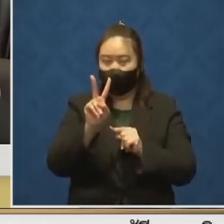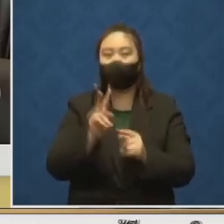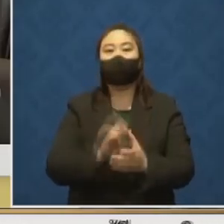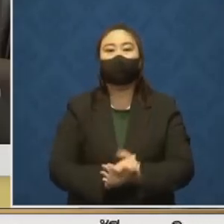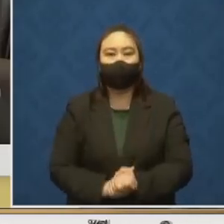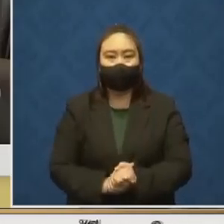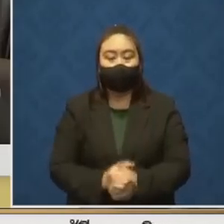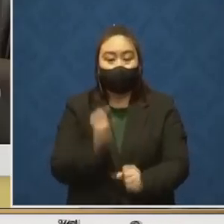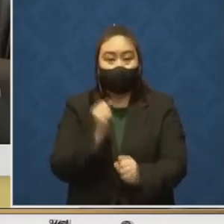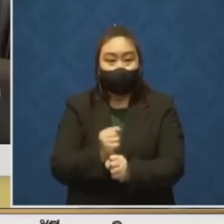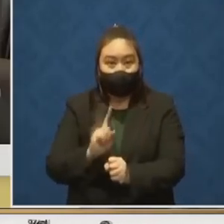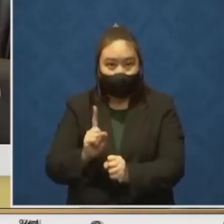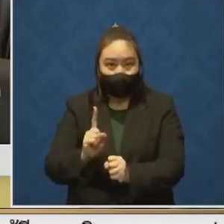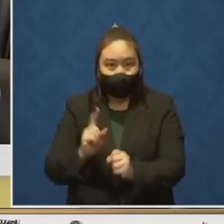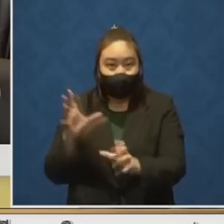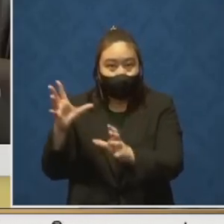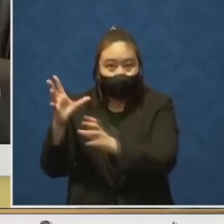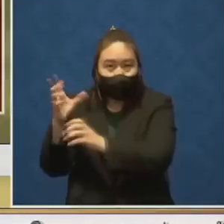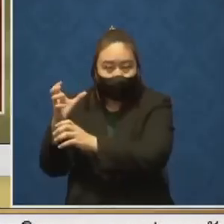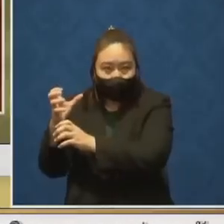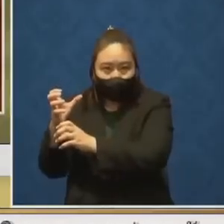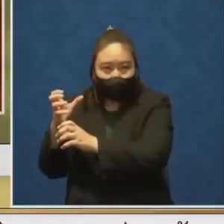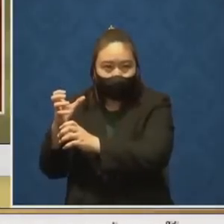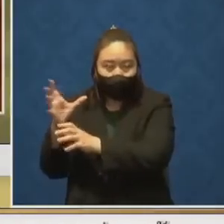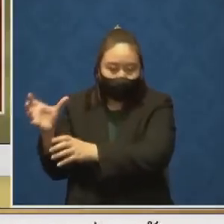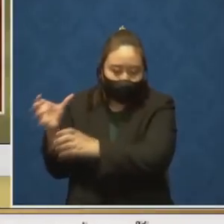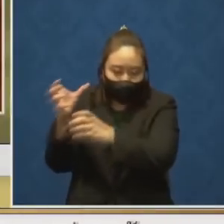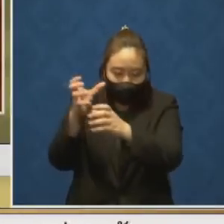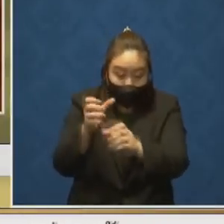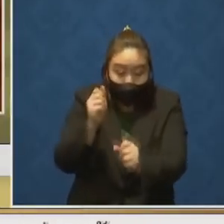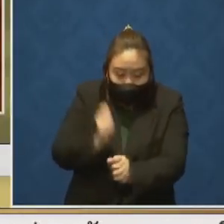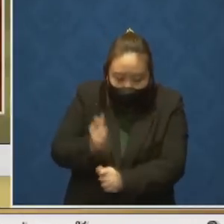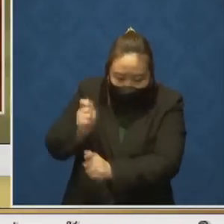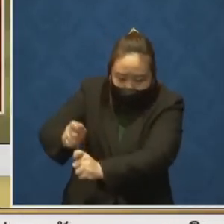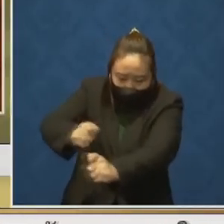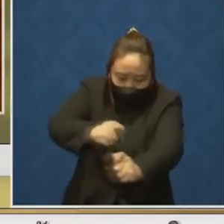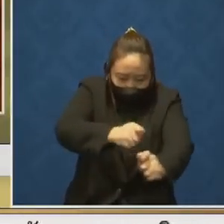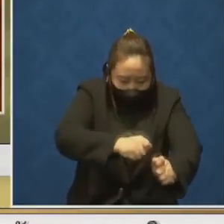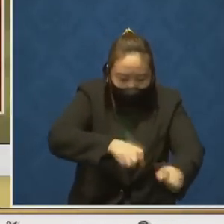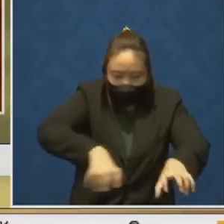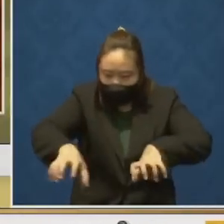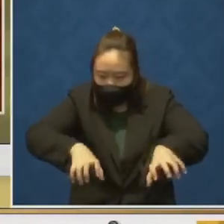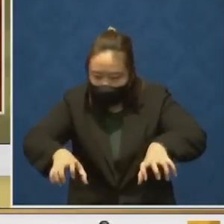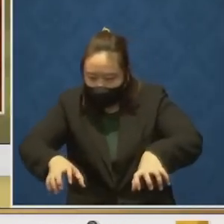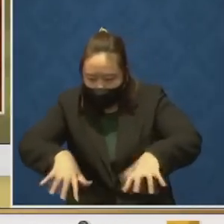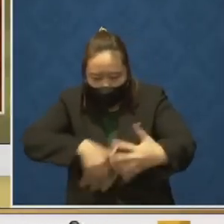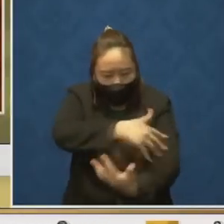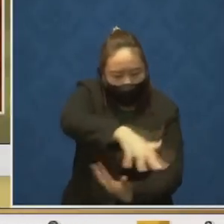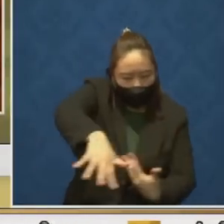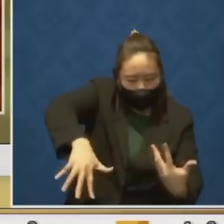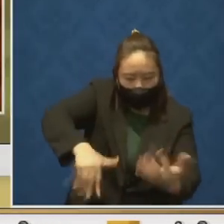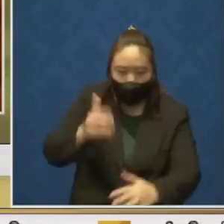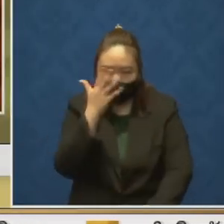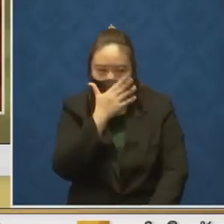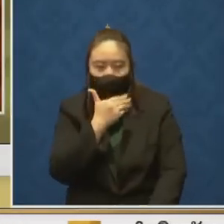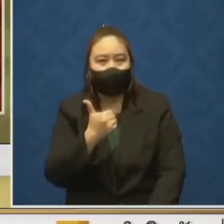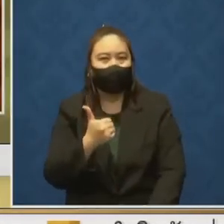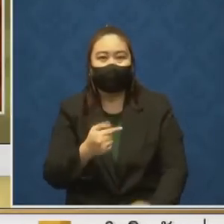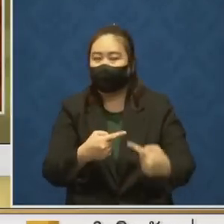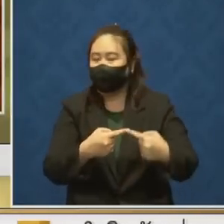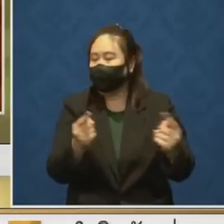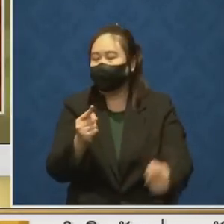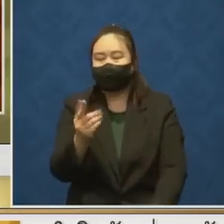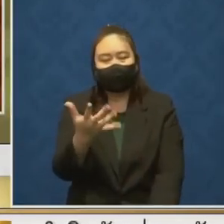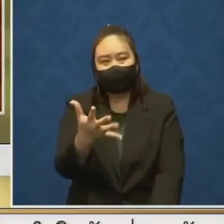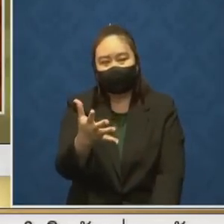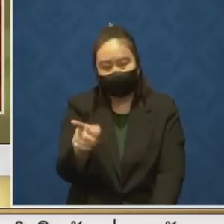สรางแท่นประดิจศฐานพระปรมราชานุสวรี และงานปรบปงภมิทัตรเรื่องไม่ต่างกมากค่ะโครงการที่ 2 นี้กม